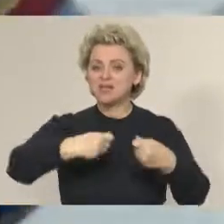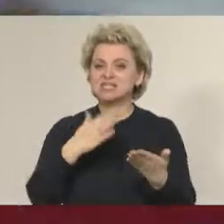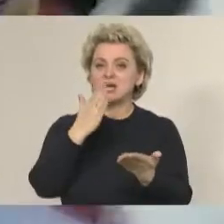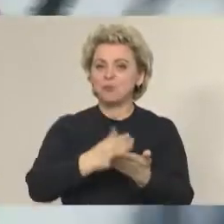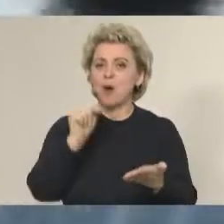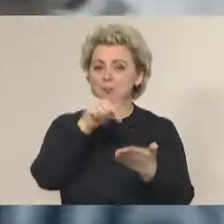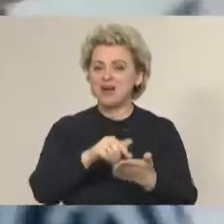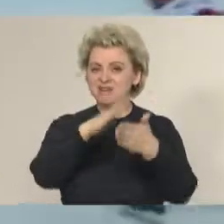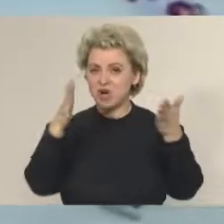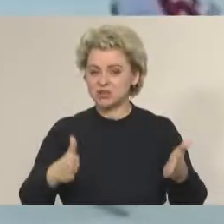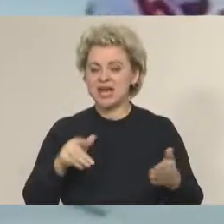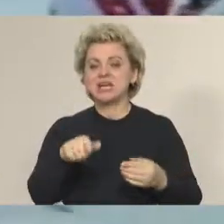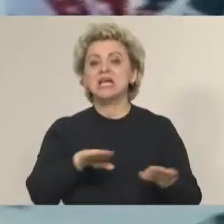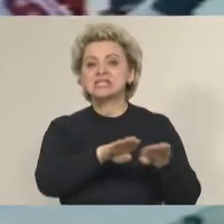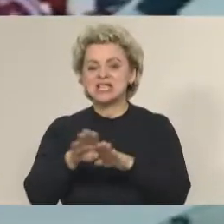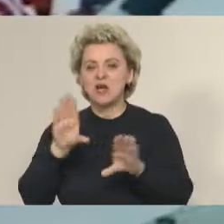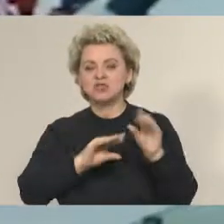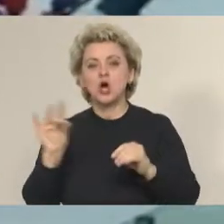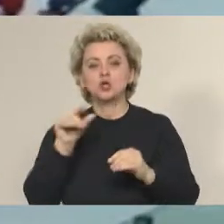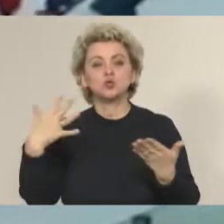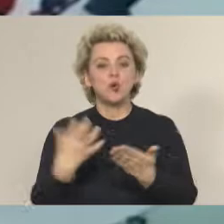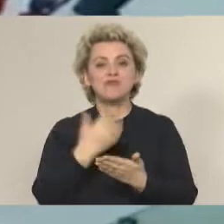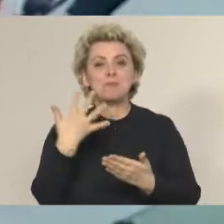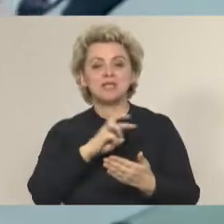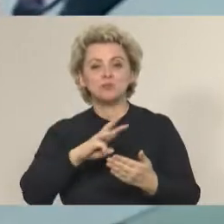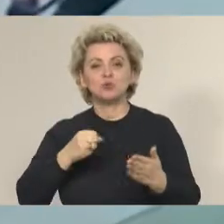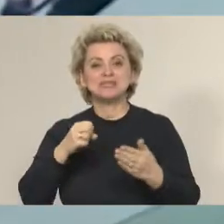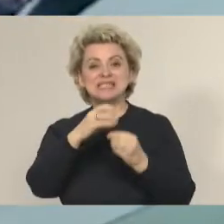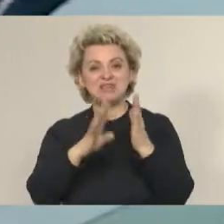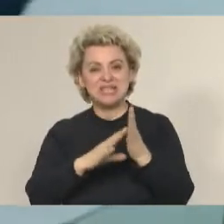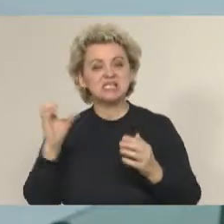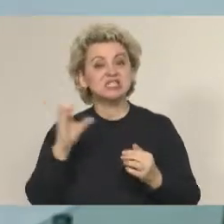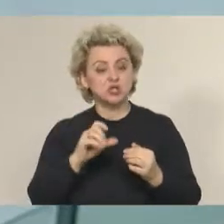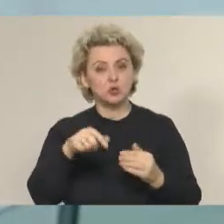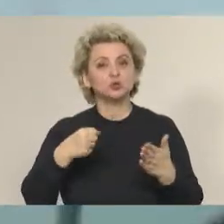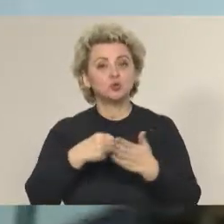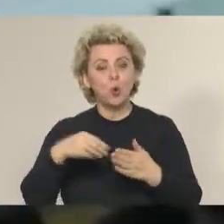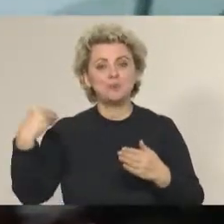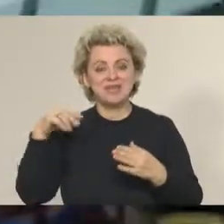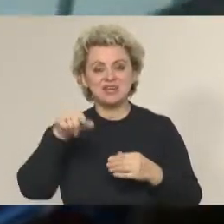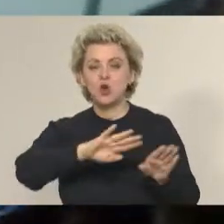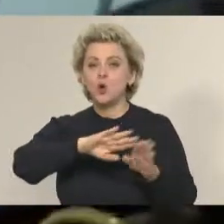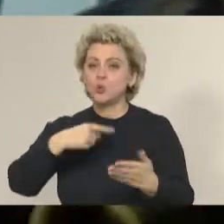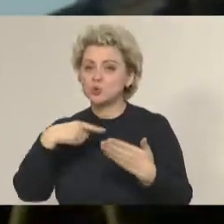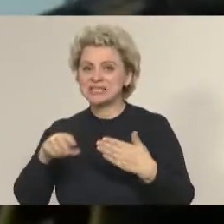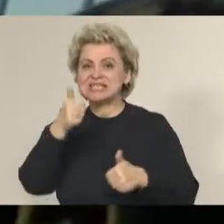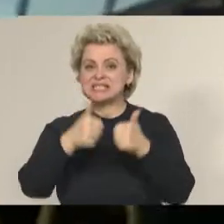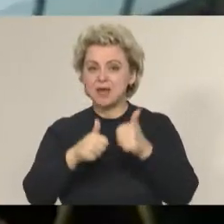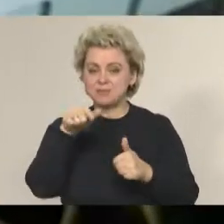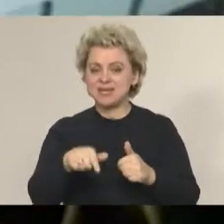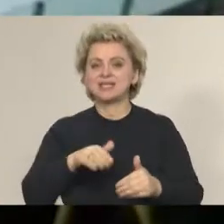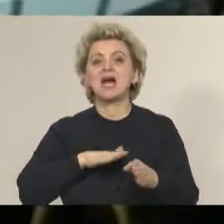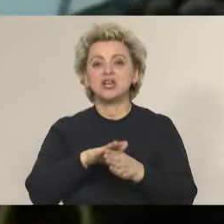упор расстреляли вратаря. Сравнять счет Ростову удалось за 5 минут 19 секунд до перерыва после удаления соперника.